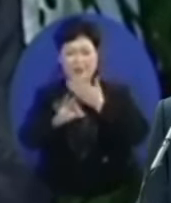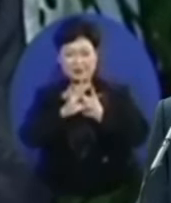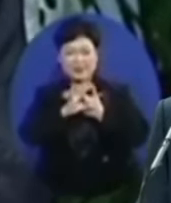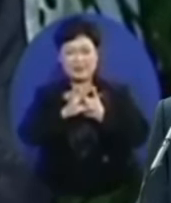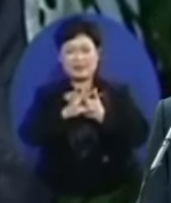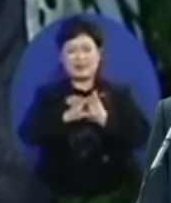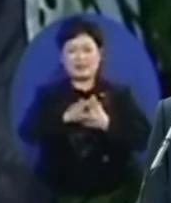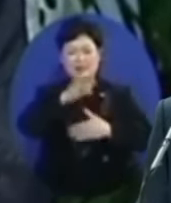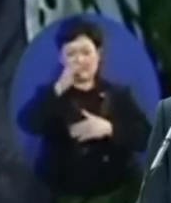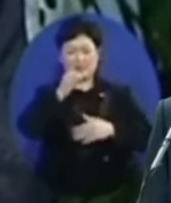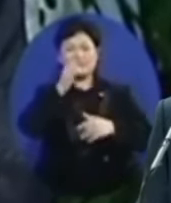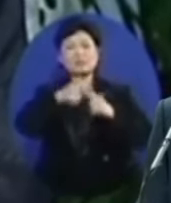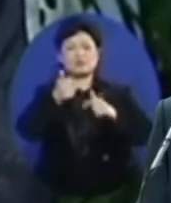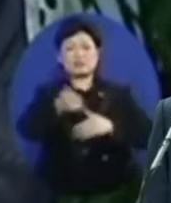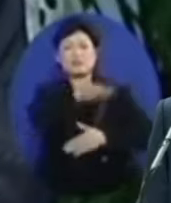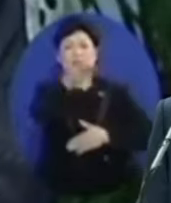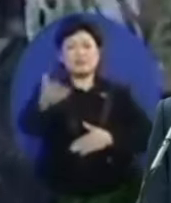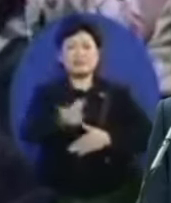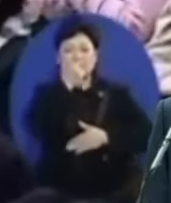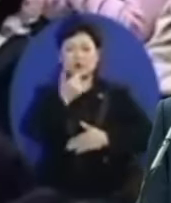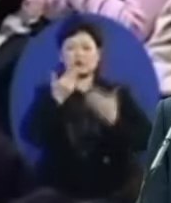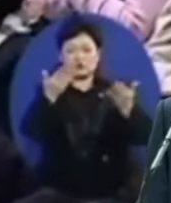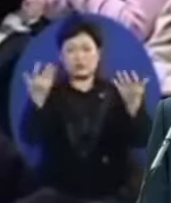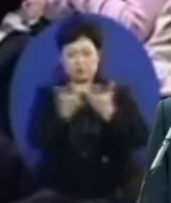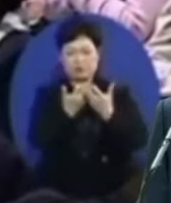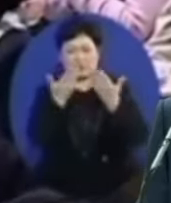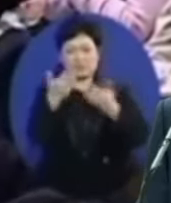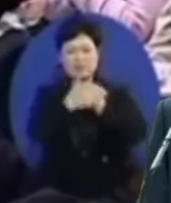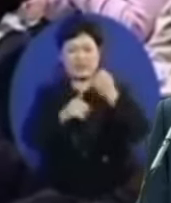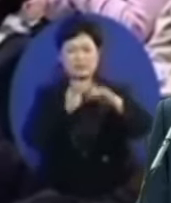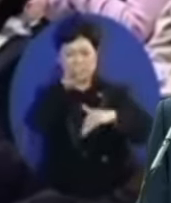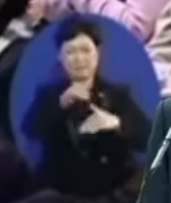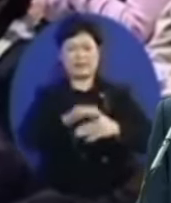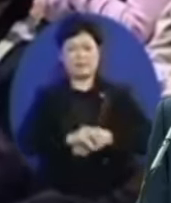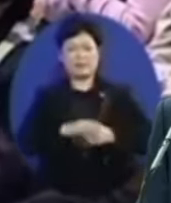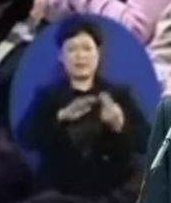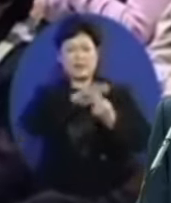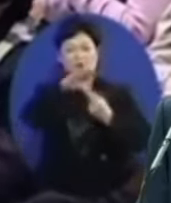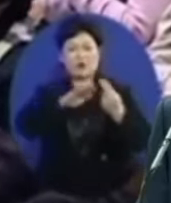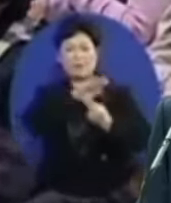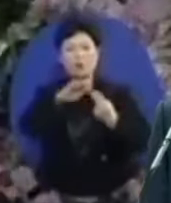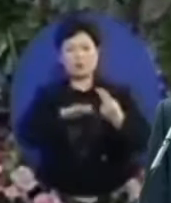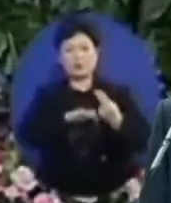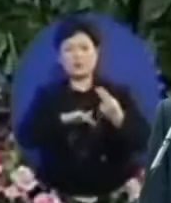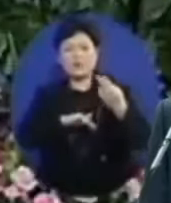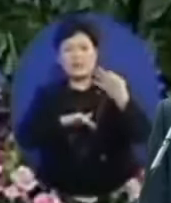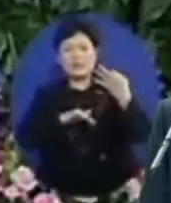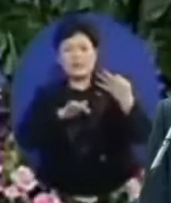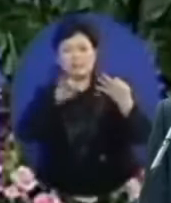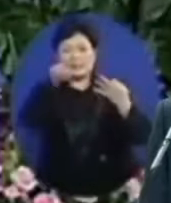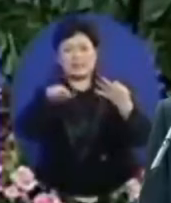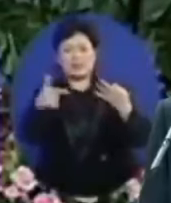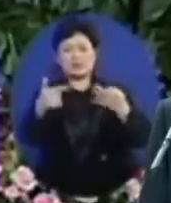여러분의 생명을 주되 풍성해주는 은혜가 넘쳐나는 것입니다. 요한복음 14장 6절에 예수께서 이르시되 내가 곧